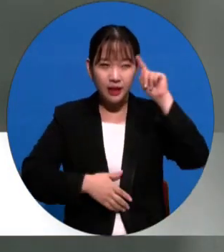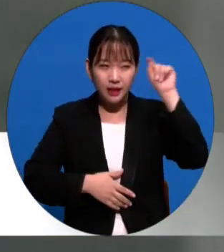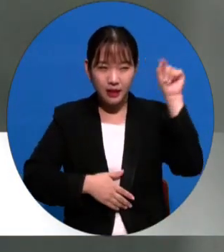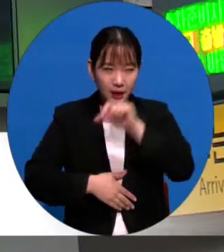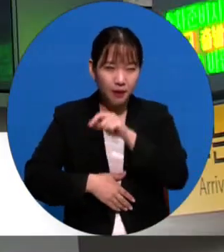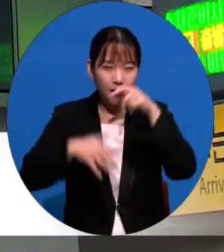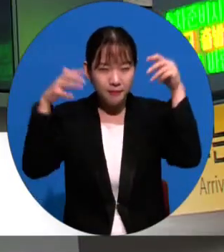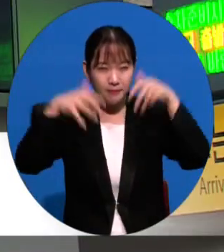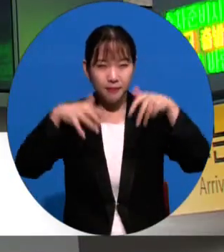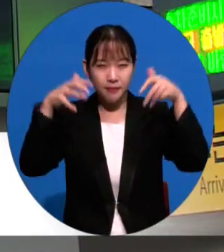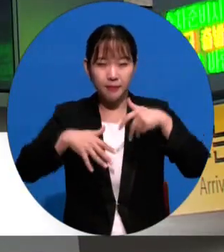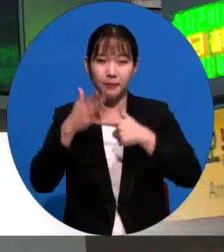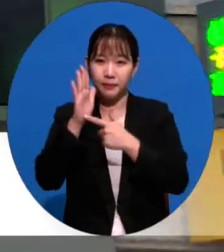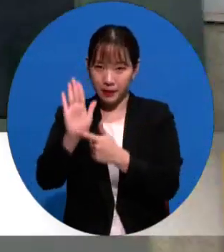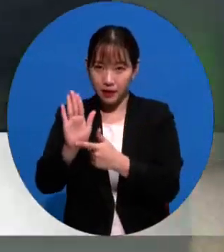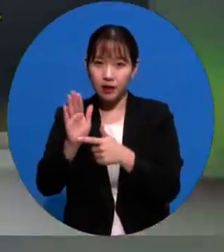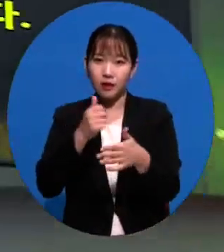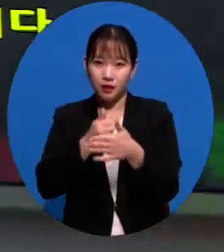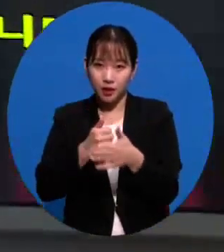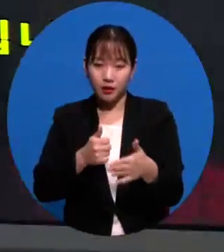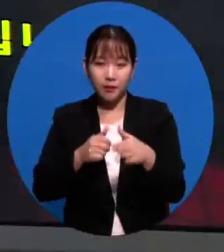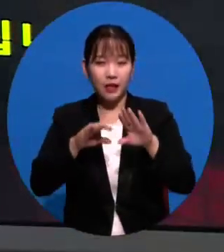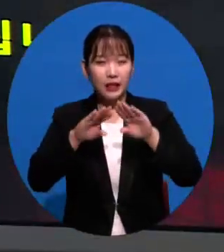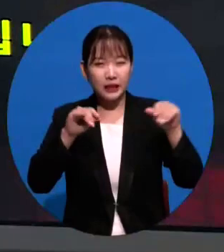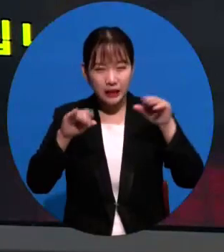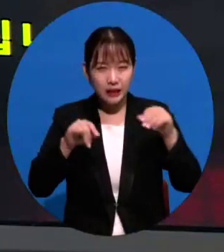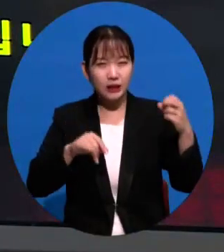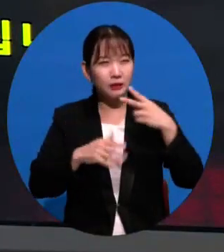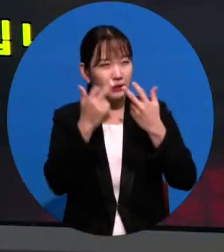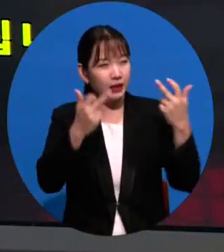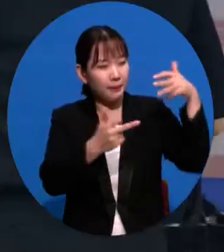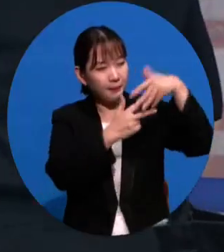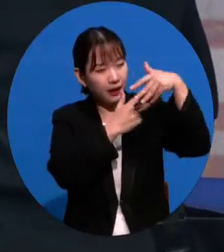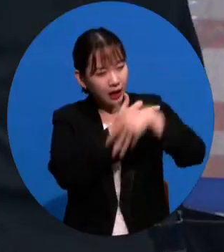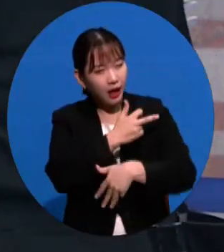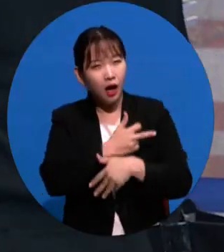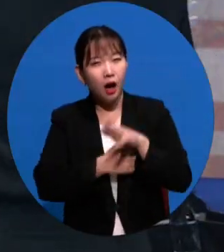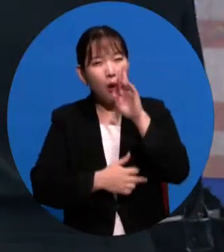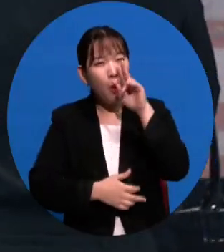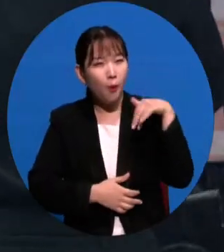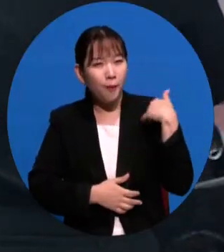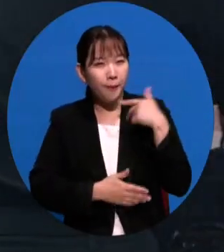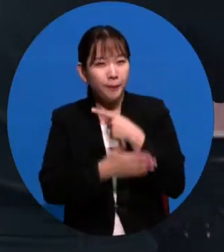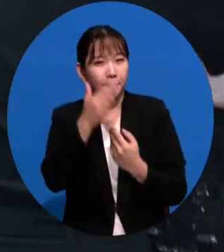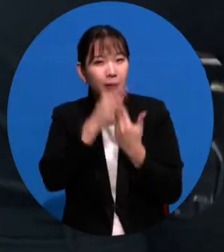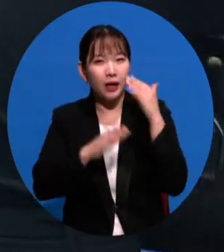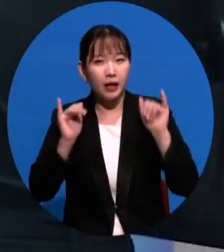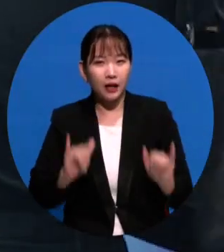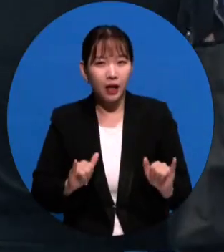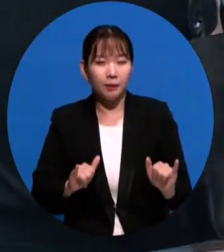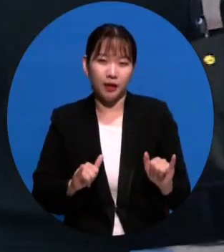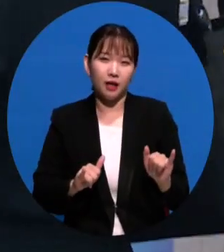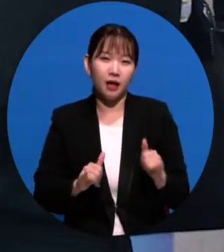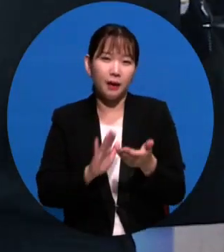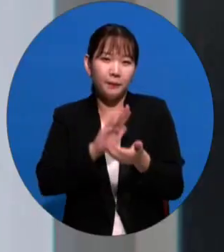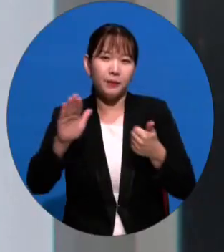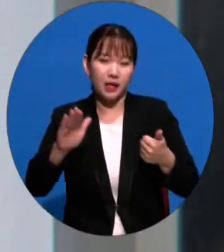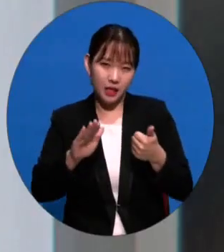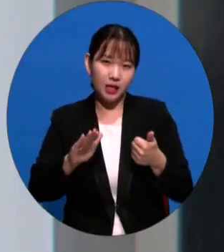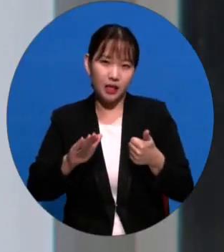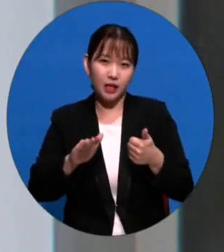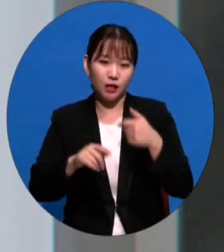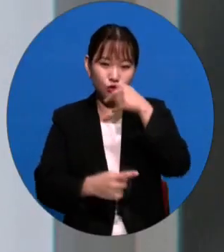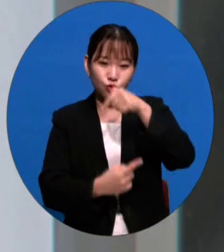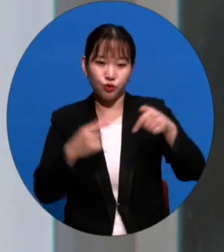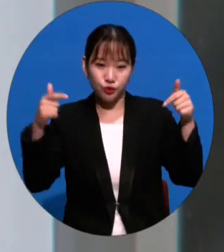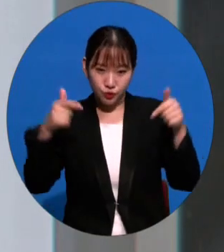새벽까지 집중호우가 예보된 상황에서 토사 유입이나 산사태 등 예측 불가능한 피해 발생 가능성을 고려해 선제적